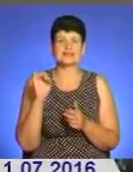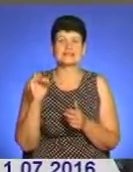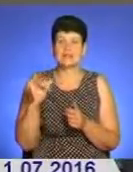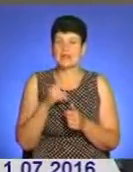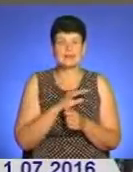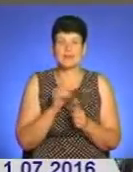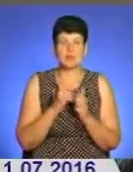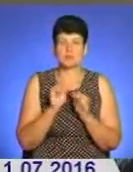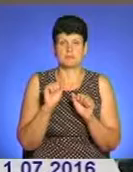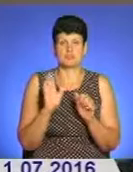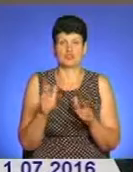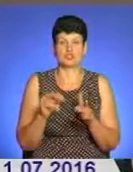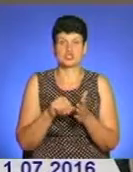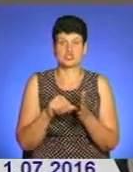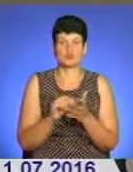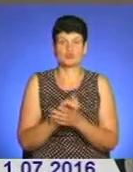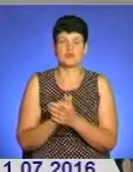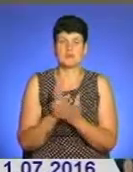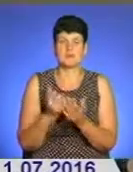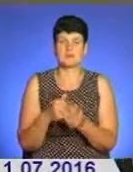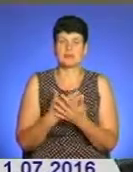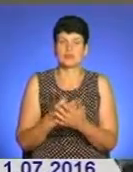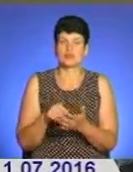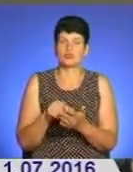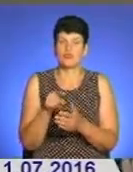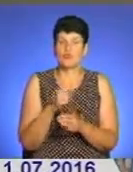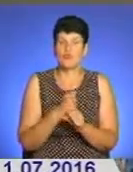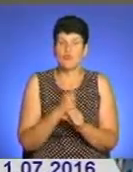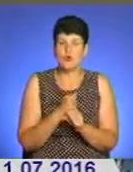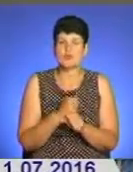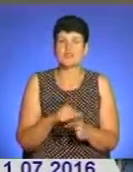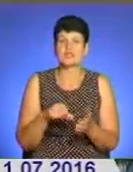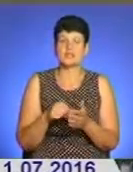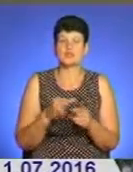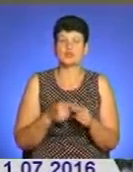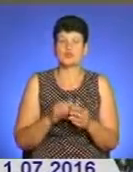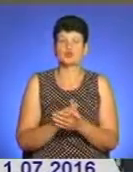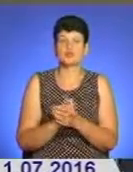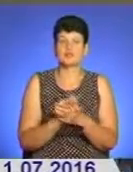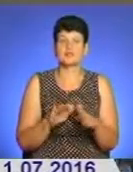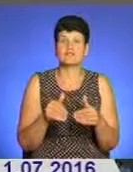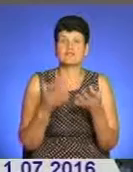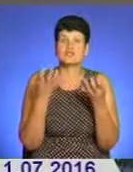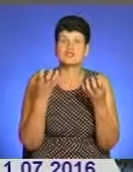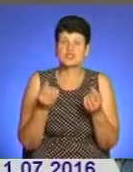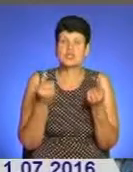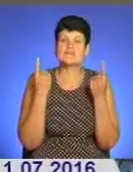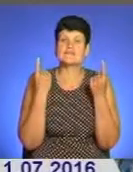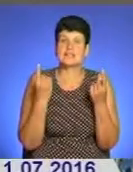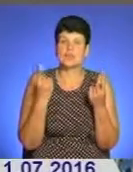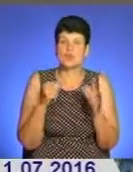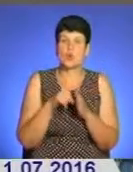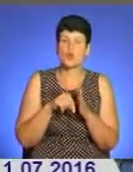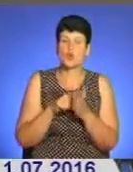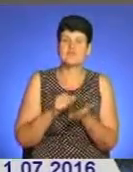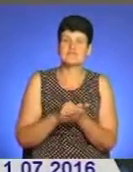того товариства і приймати активну участь в його роботі. Адже на членів цього товариства покладалася ще і велика роль